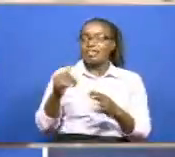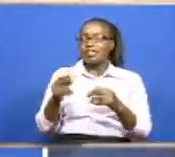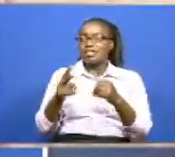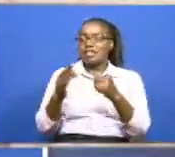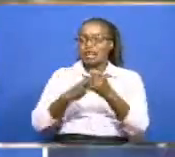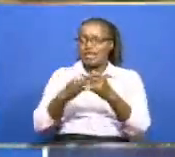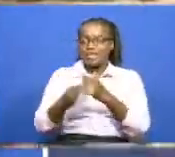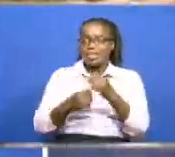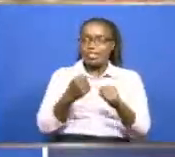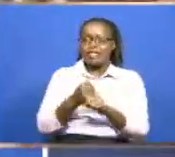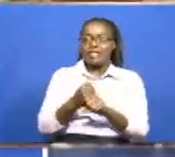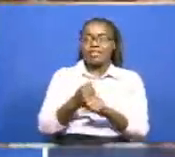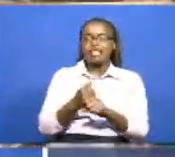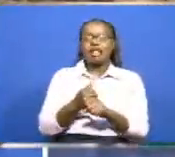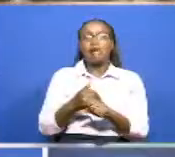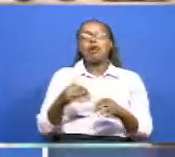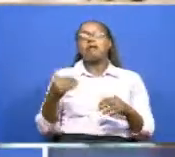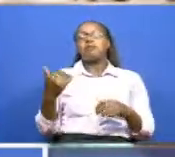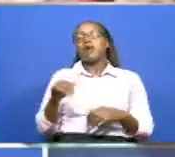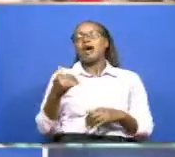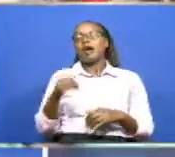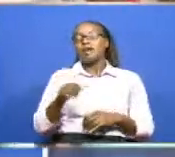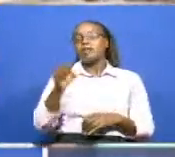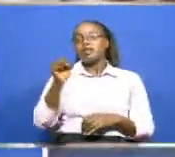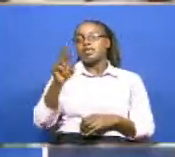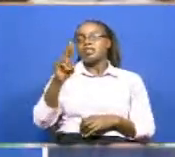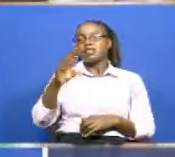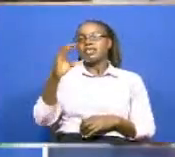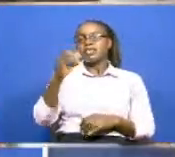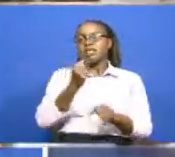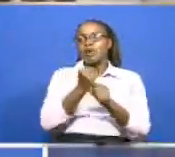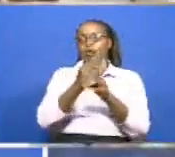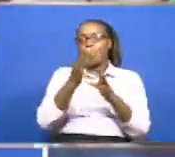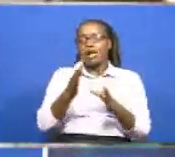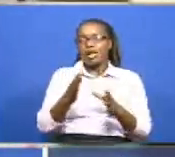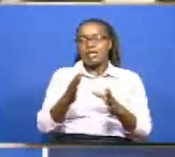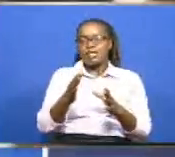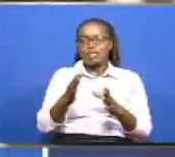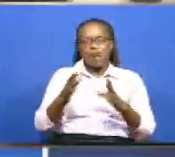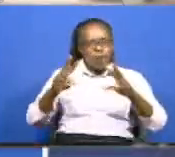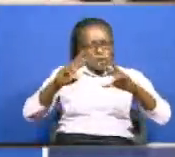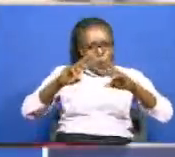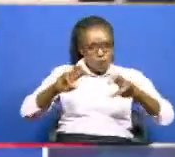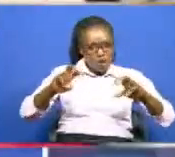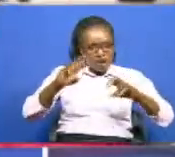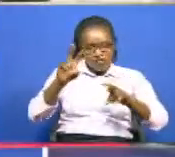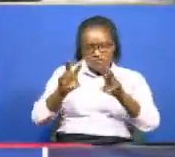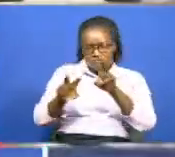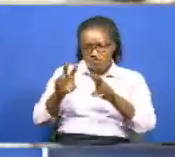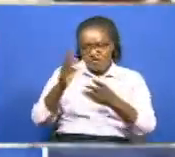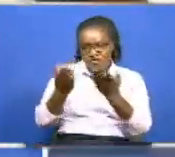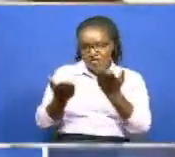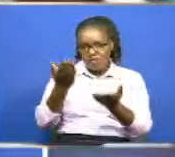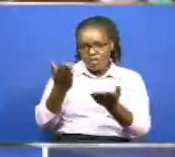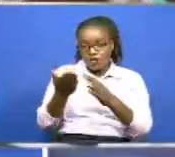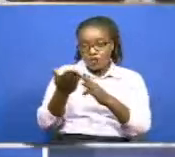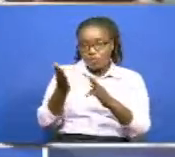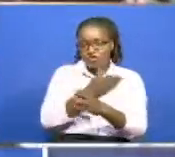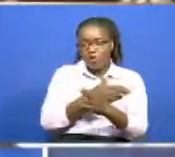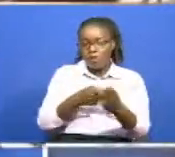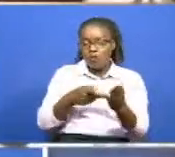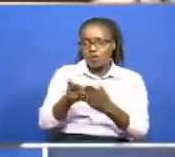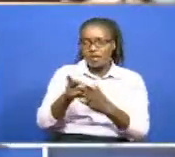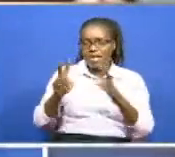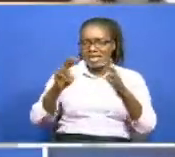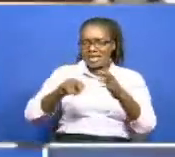baadaye tume ya uyanishaji mishahara imedumisha kwamba wafanyikazi watafanyiwa utathmini wa kazi kabla ya mishahara ya marupurupu yao